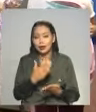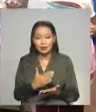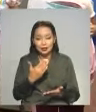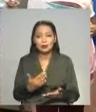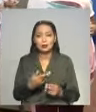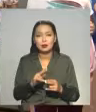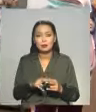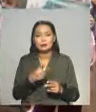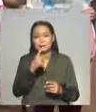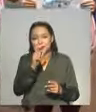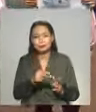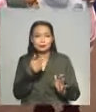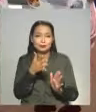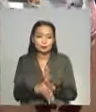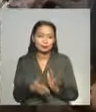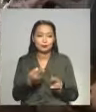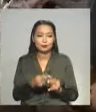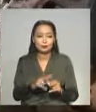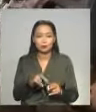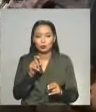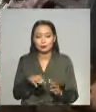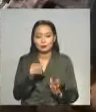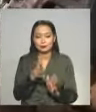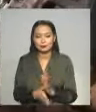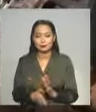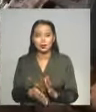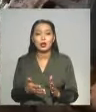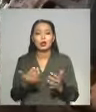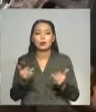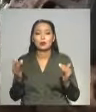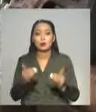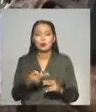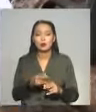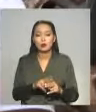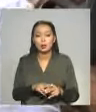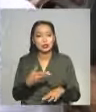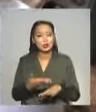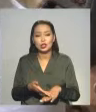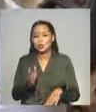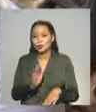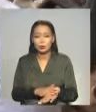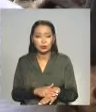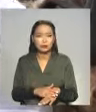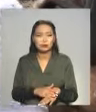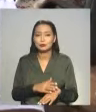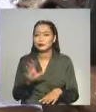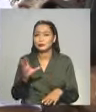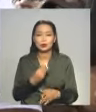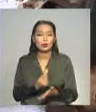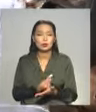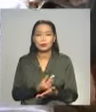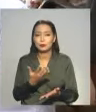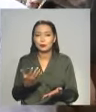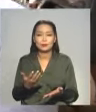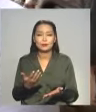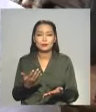школьника обходятся минимум в 100 тысяч тенге. Сами понимаете, что сейчас очень тяжело и очень все дорого. Так как у меня